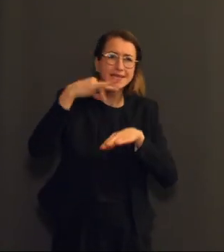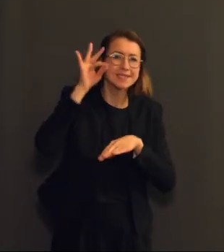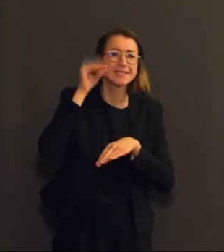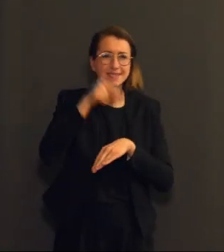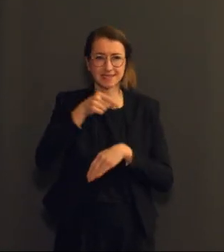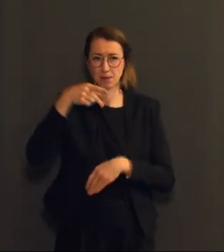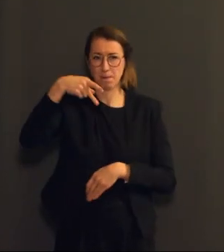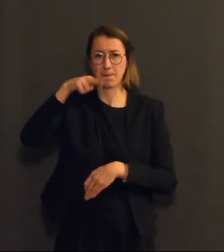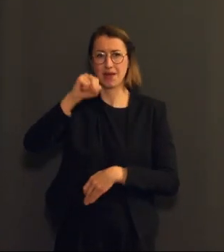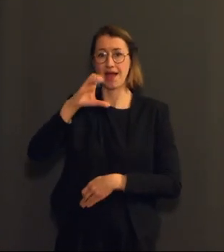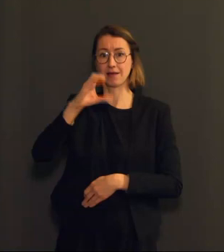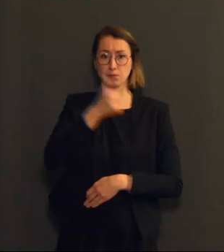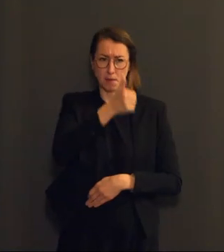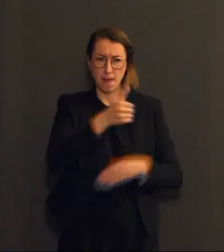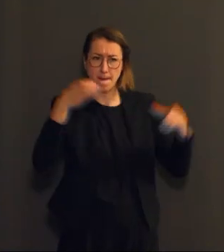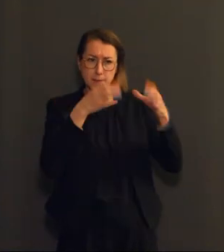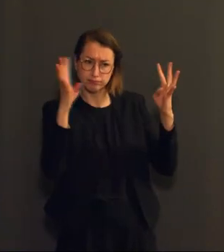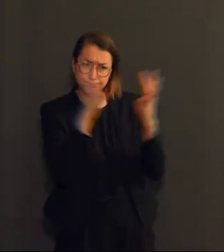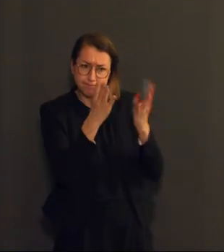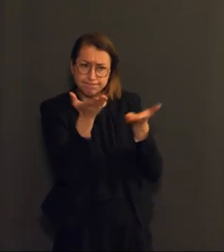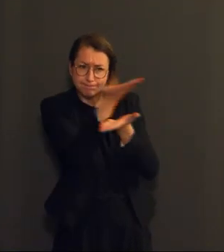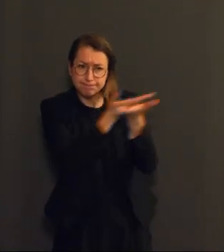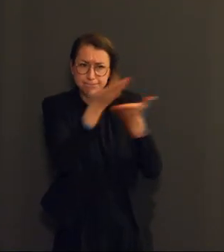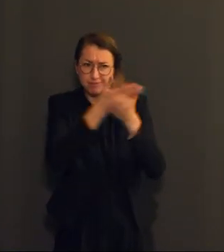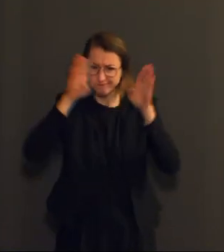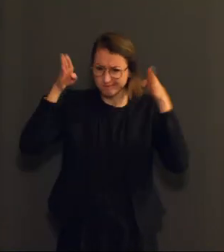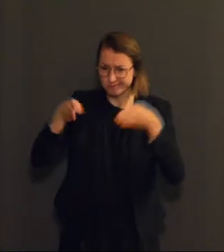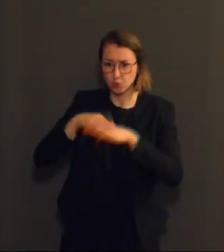nous suivrons de très près l'avis qui sera formulé.